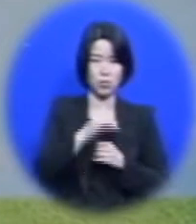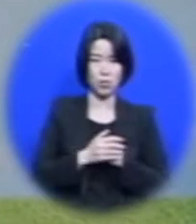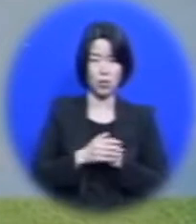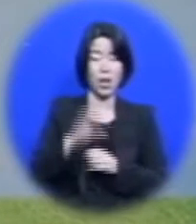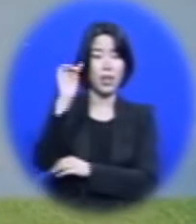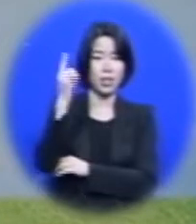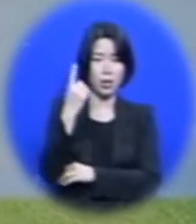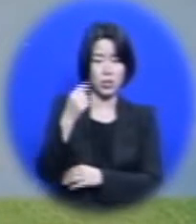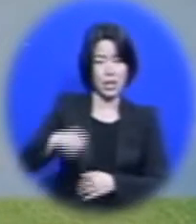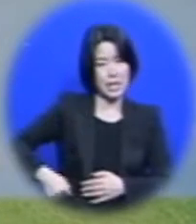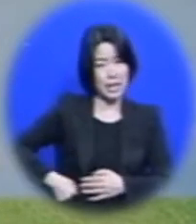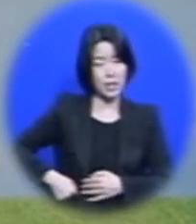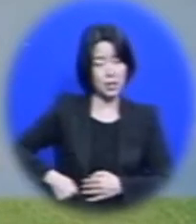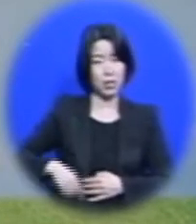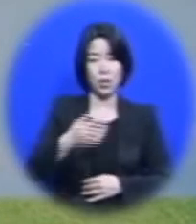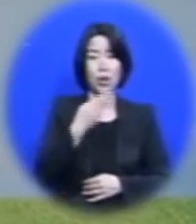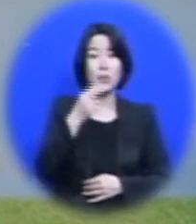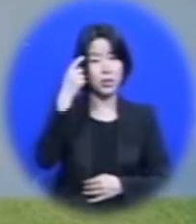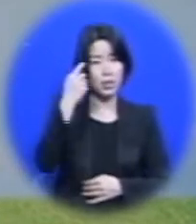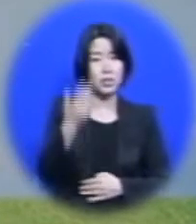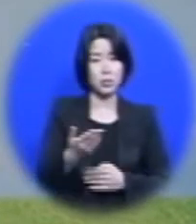다윗은 양심의 가책이 없었겠습니까?